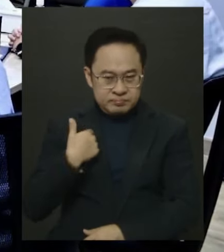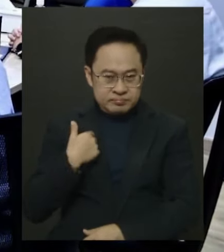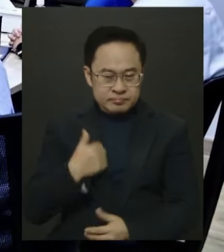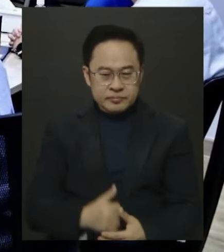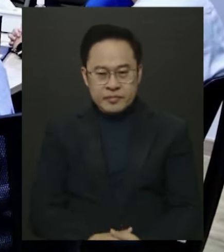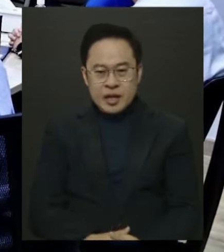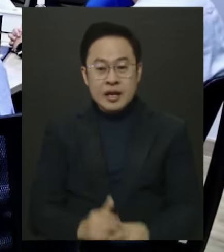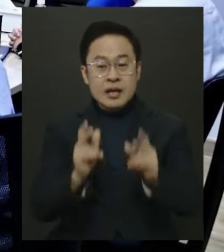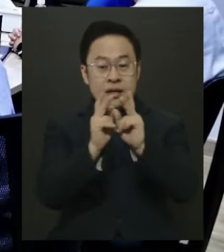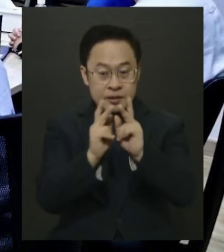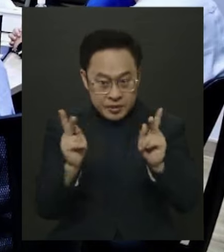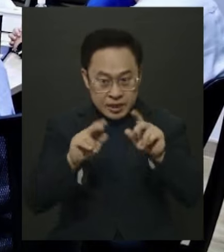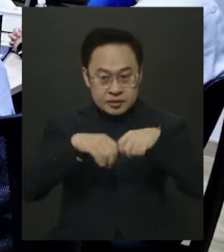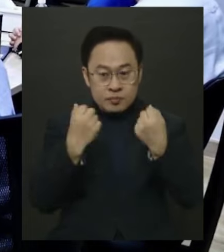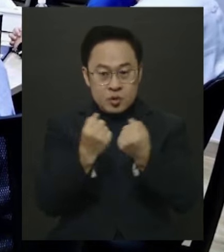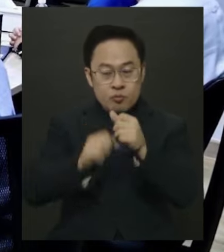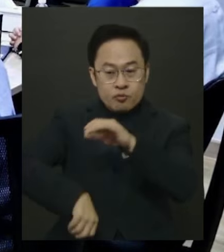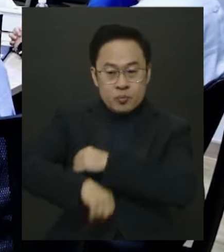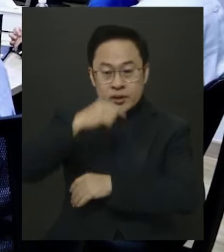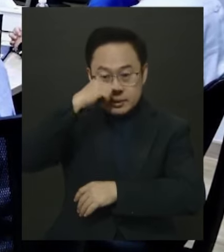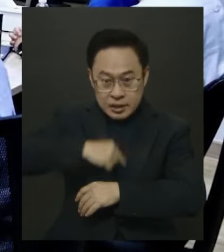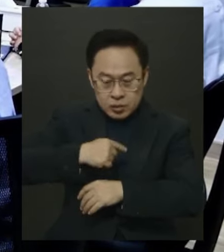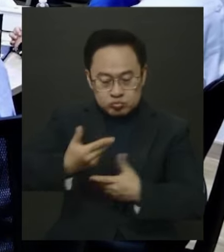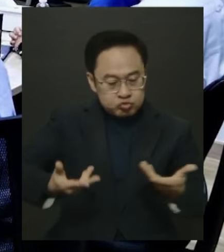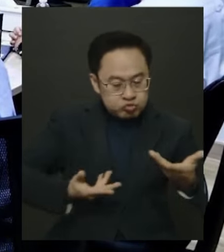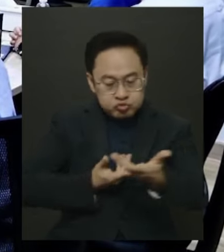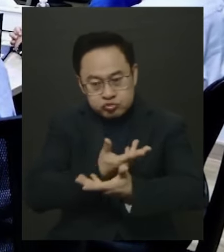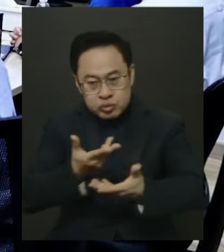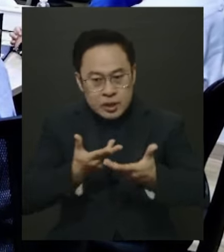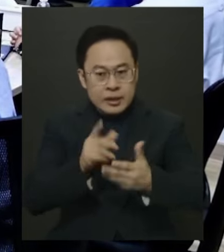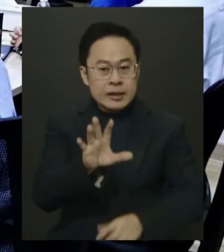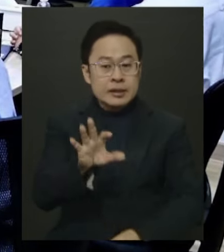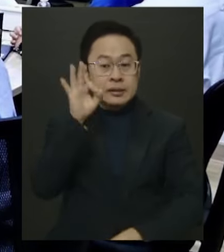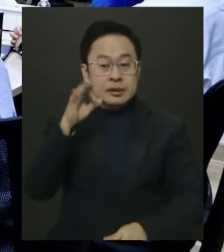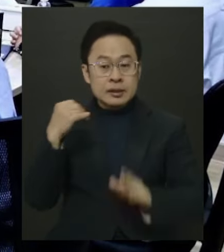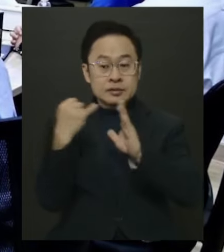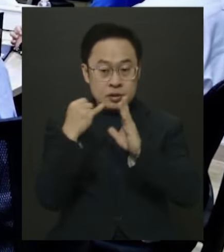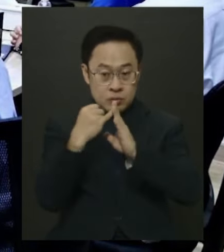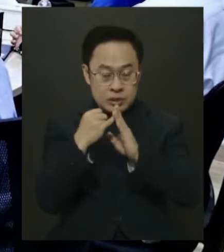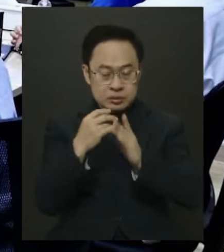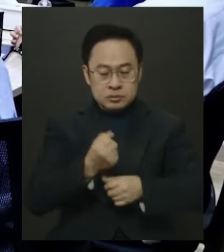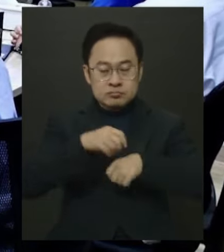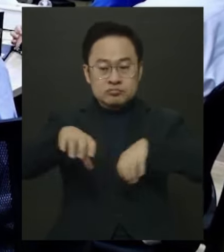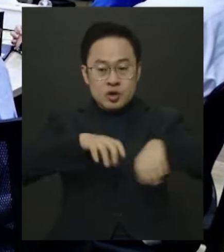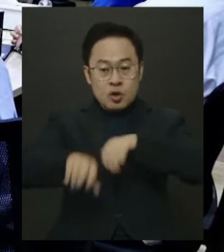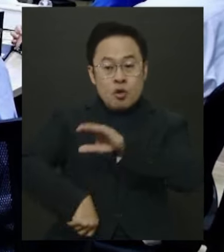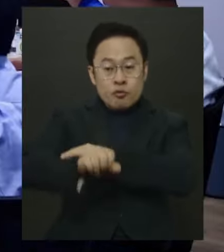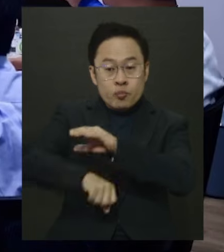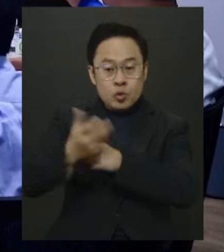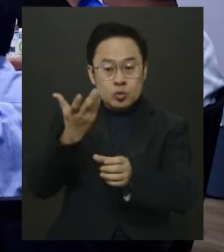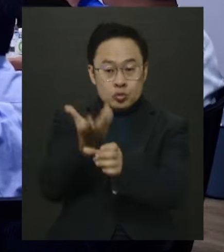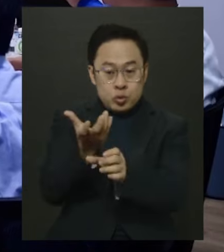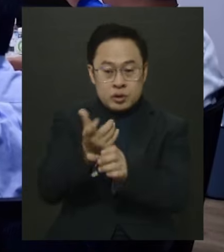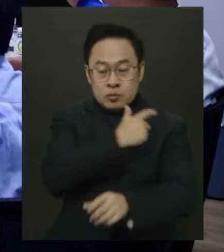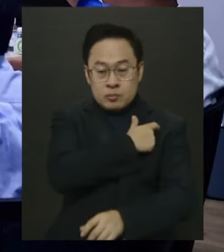คณะกรรมการสมาคมกีฬาฟุตบอลแห่งประเทศไทยจัดประชุมเพื่อคัดเลือกเจ้าภาพฟุตบอลคิงคัพครั้งที่50ระหว่